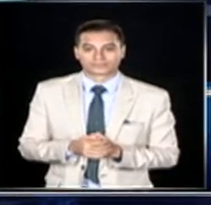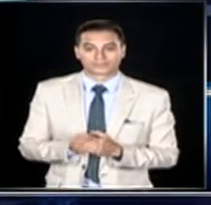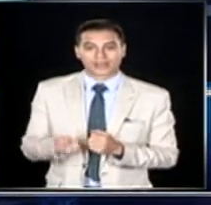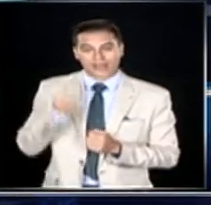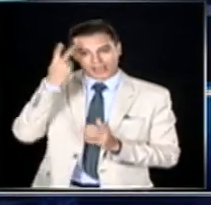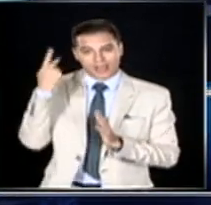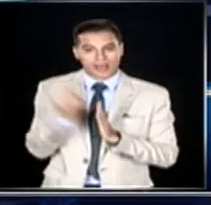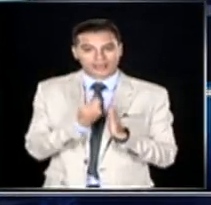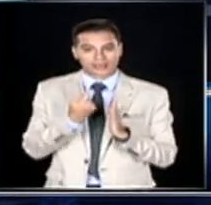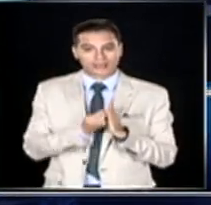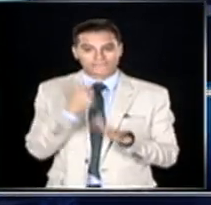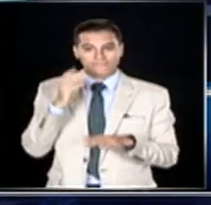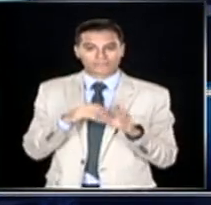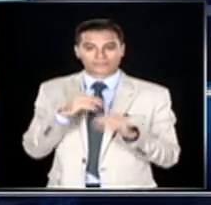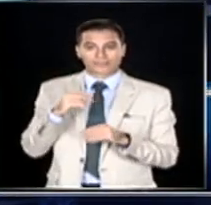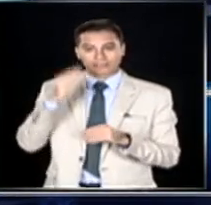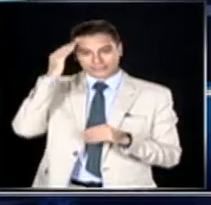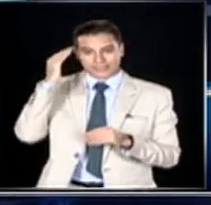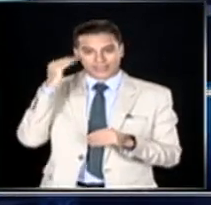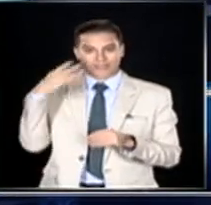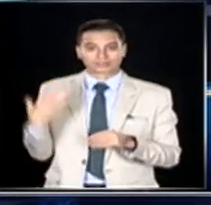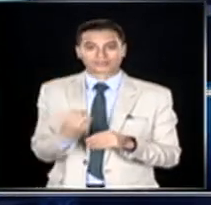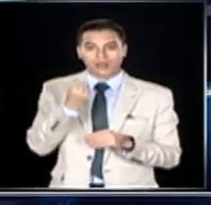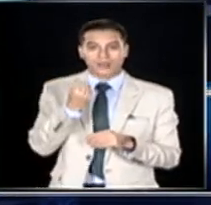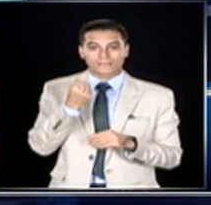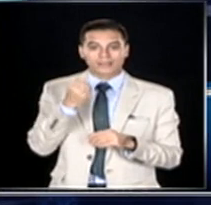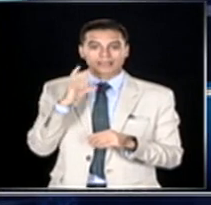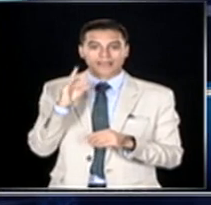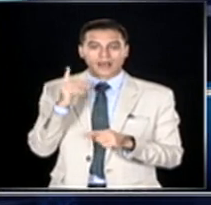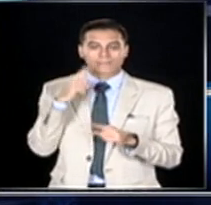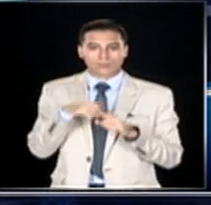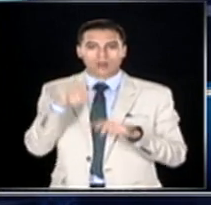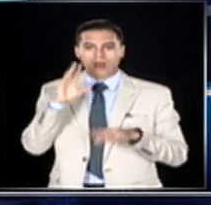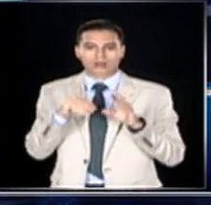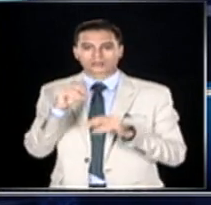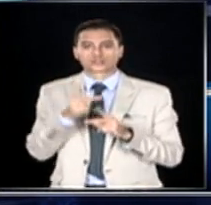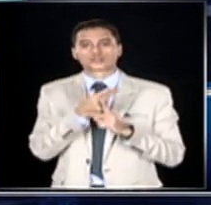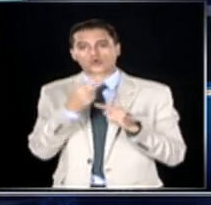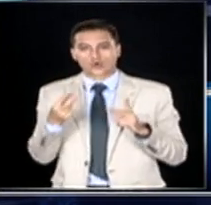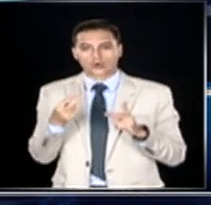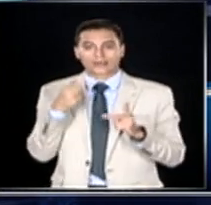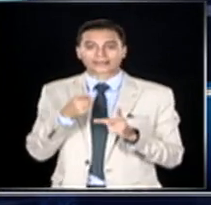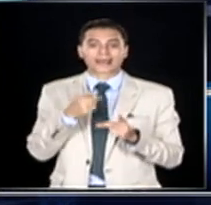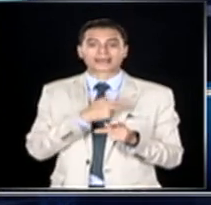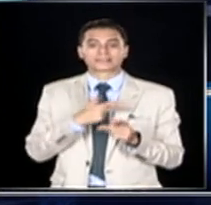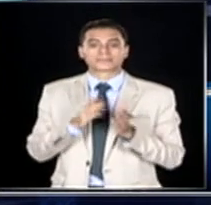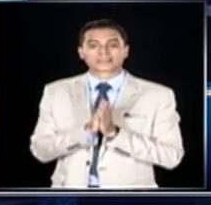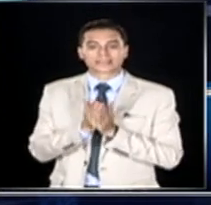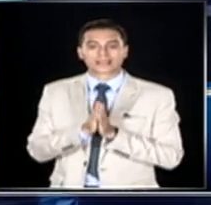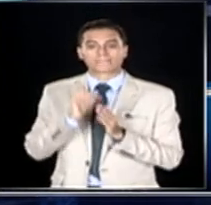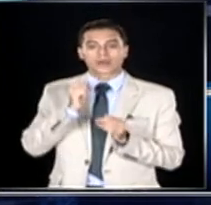أدب. السيدة صاحبة الكلب وقصص أخرى هو كتاب لأديب روسي، فمن هو؟